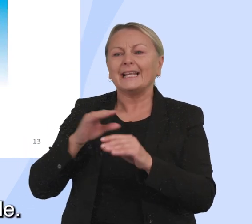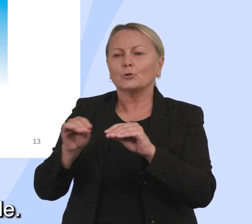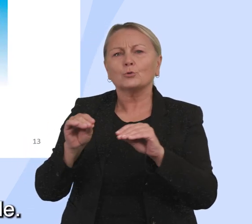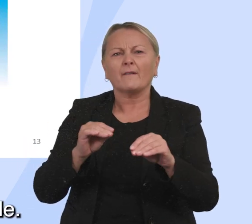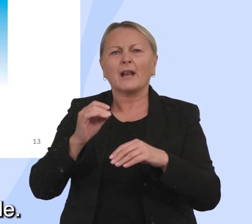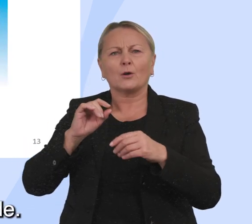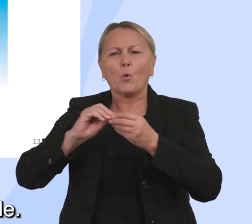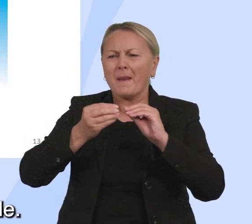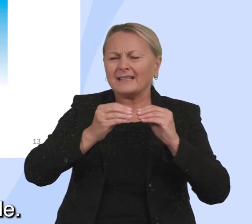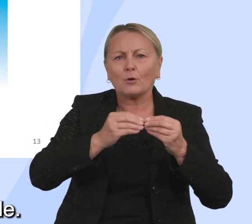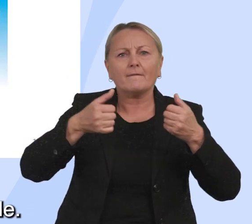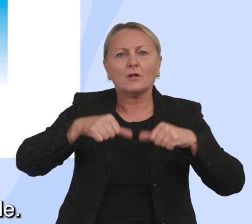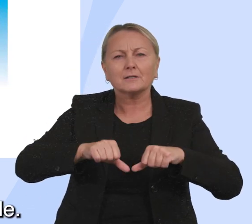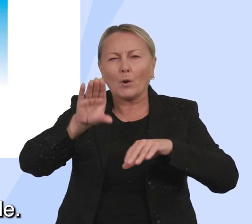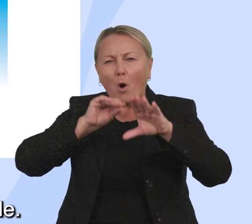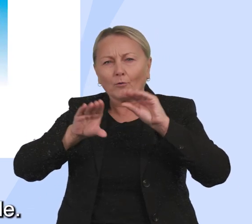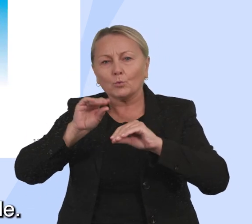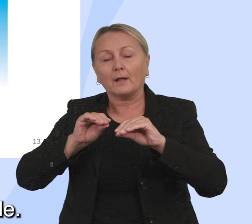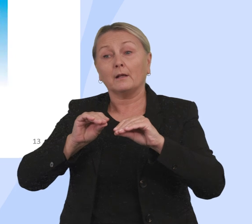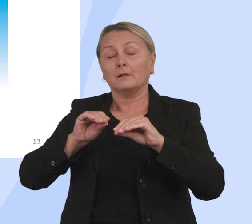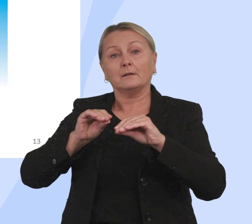afkode, men se nu, hvad det er, jeg gør.